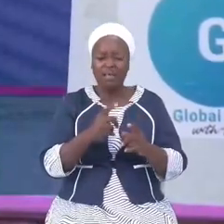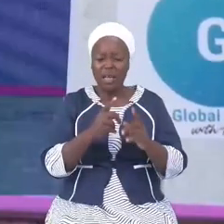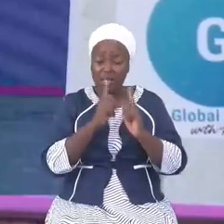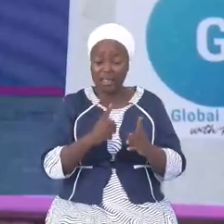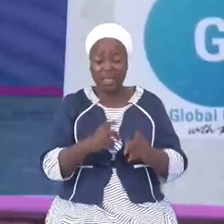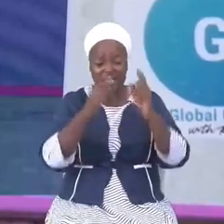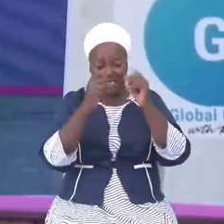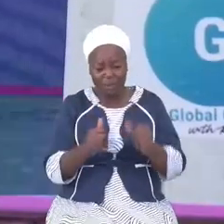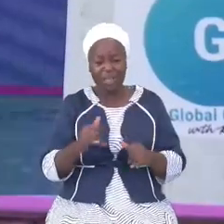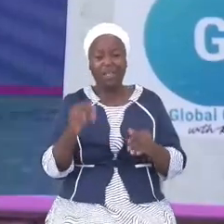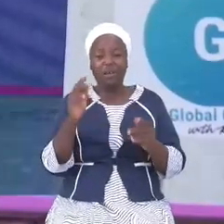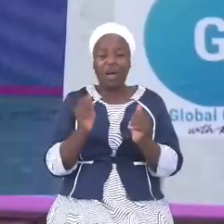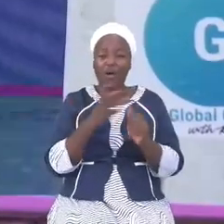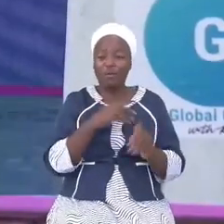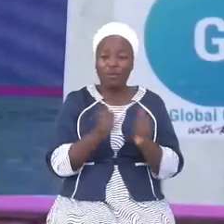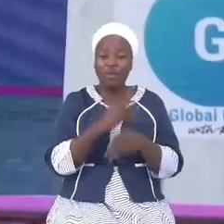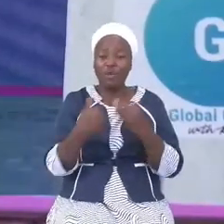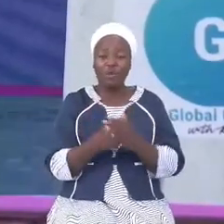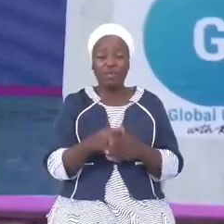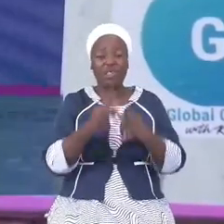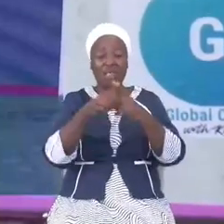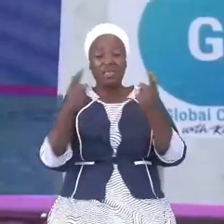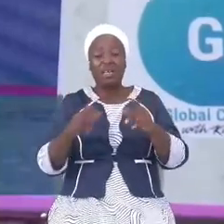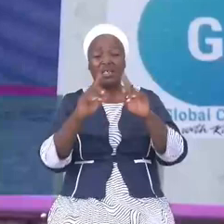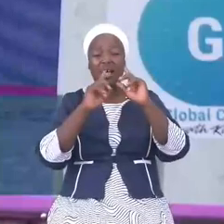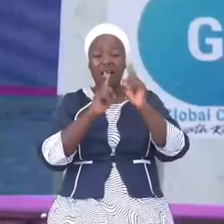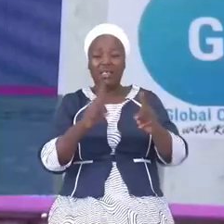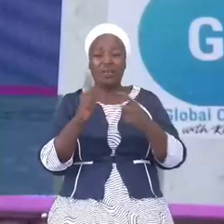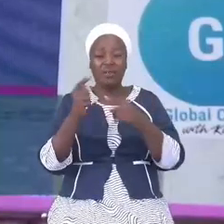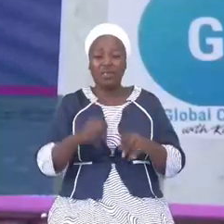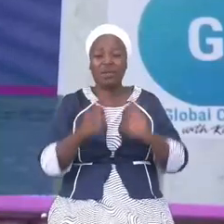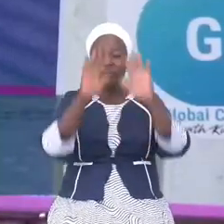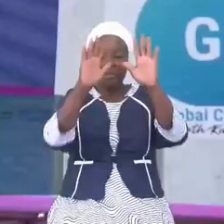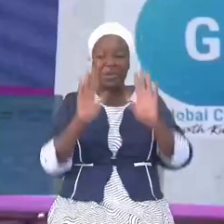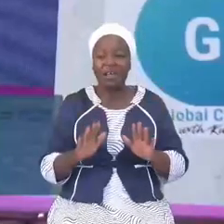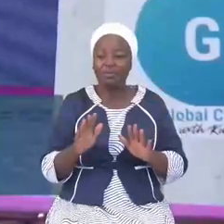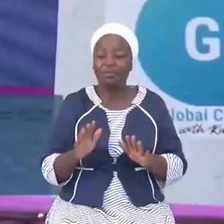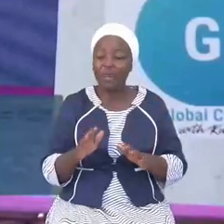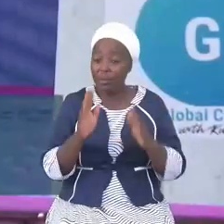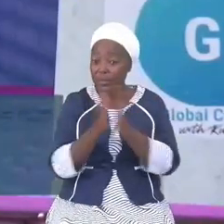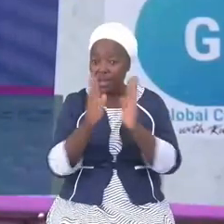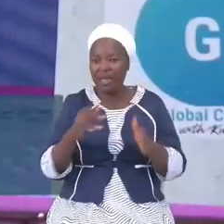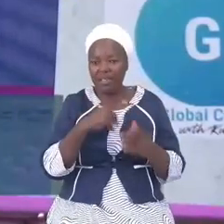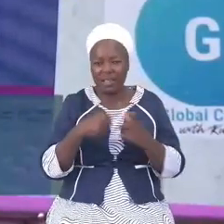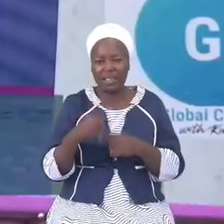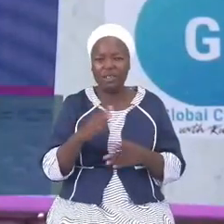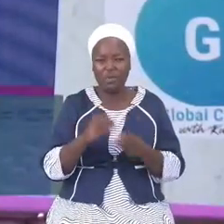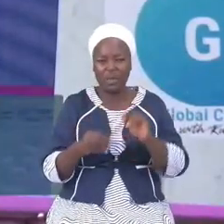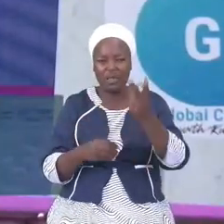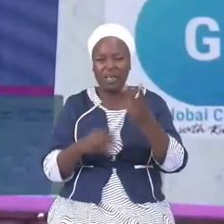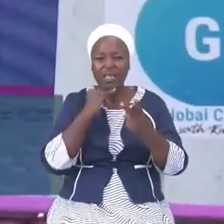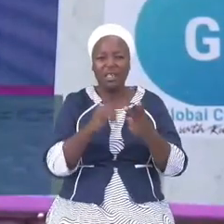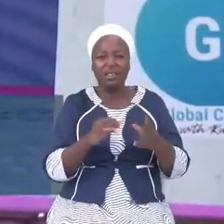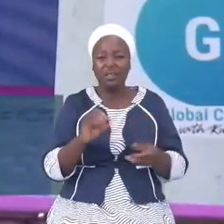rapidement par une réponse merveilleuse. Troisième élément, la libération spectaculaire de la souffrance